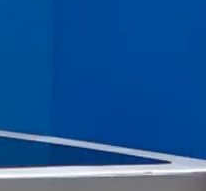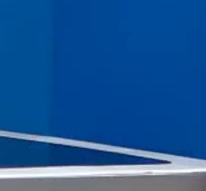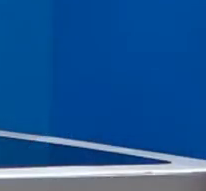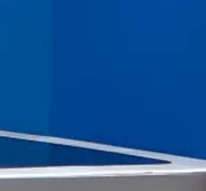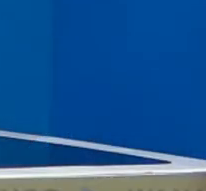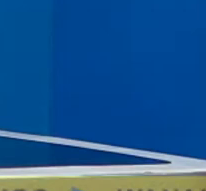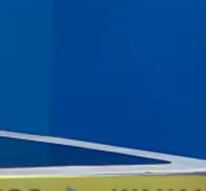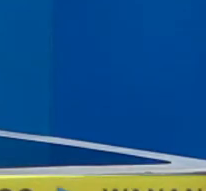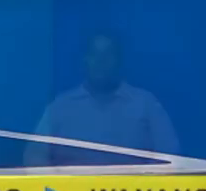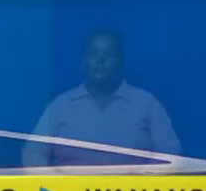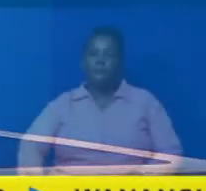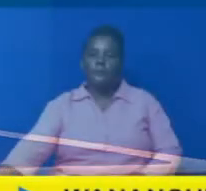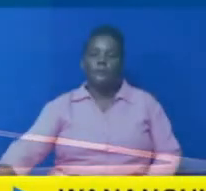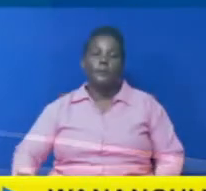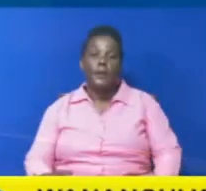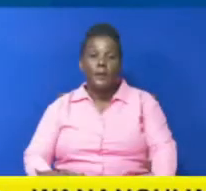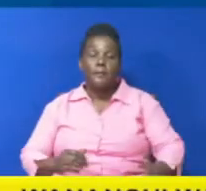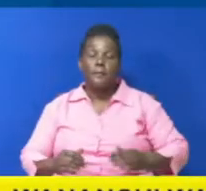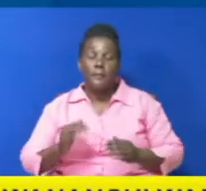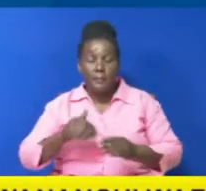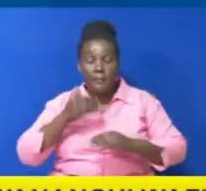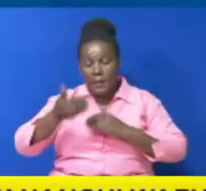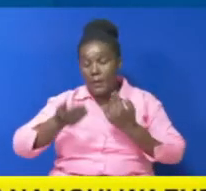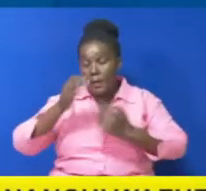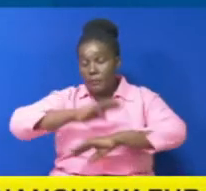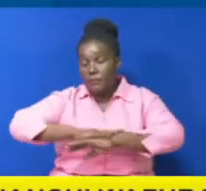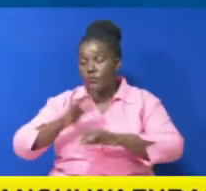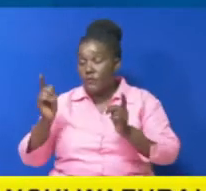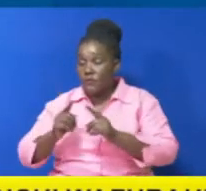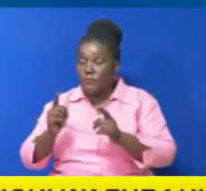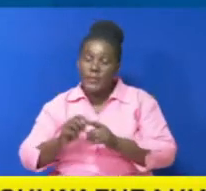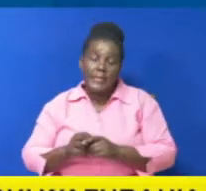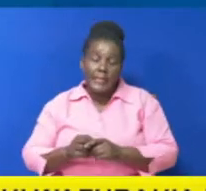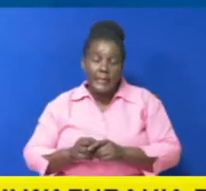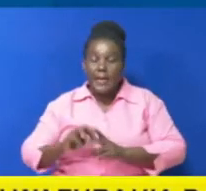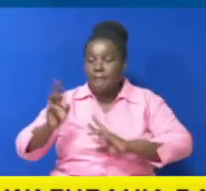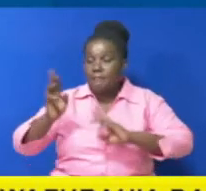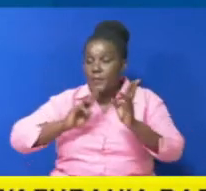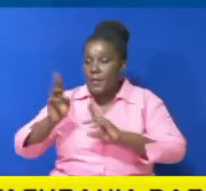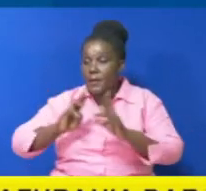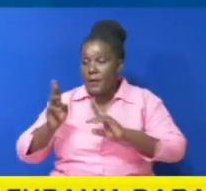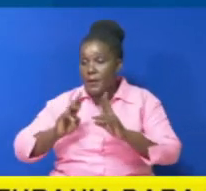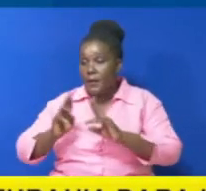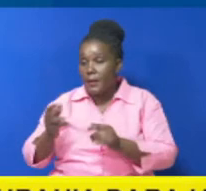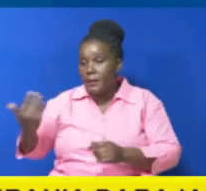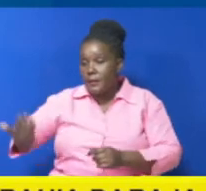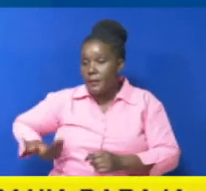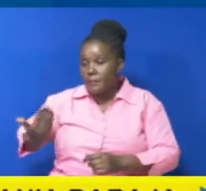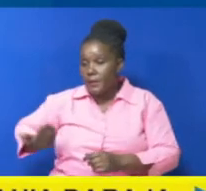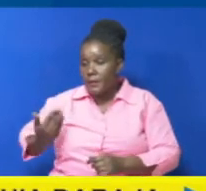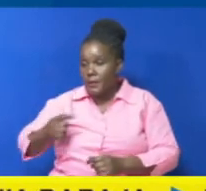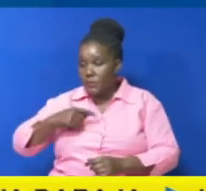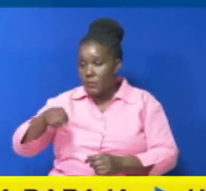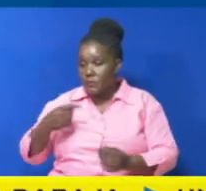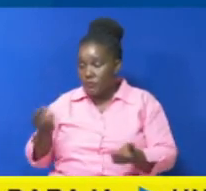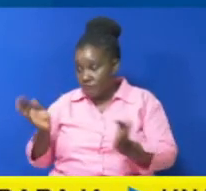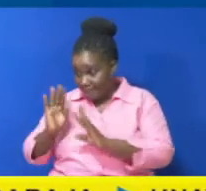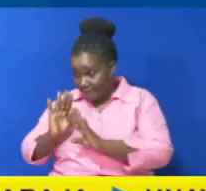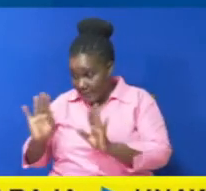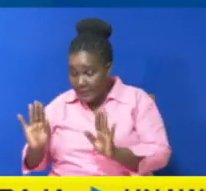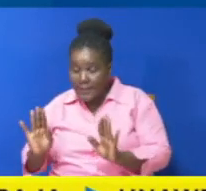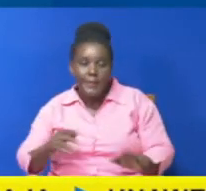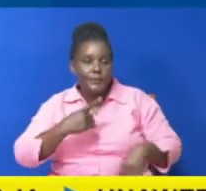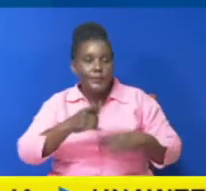Na mtazamaji, baada ya mapumziko mafupi na mahojiano yetu na mgeni ambaye tumemwalika studio, tunaendelea na